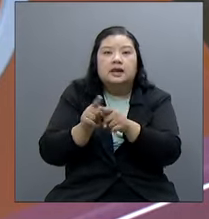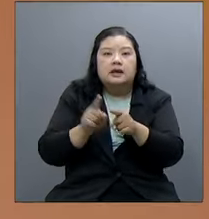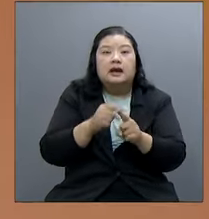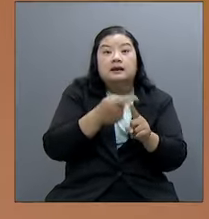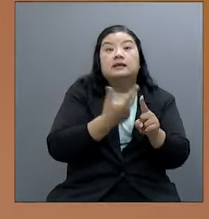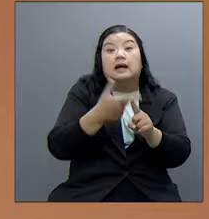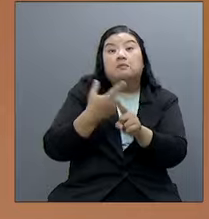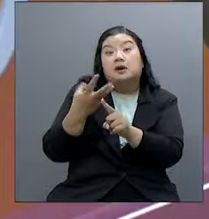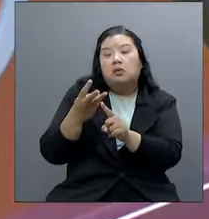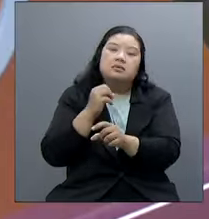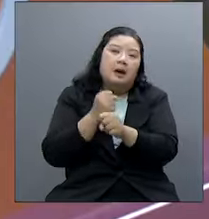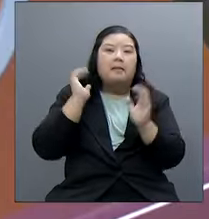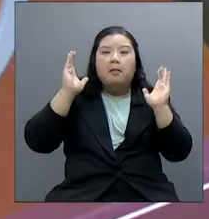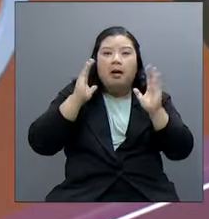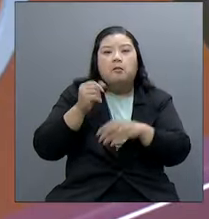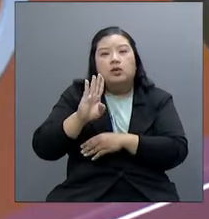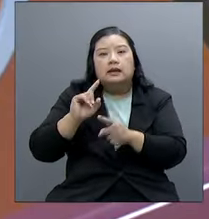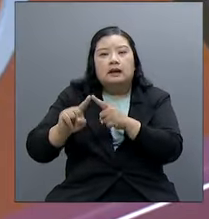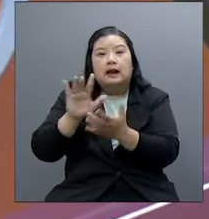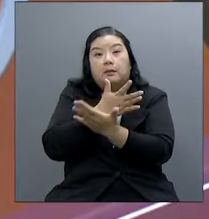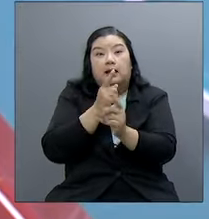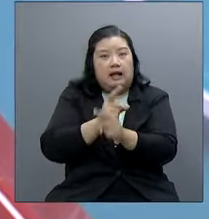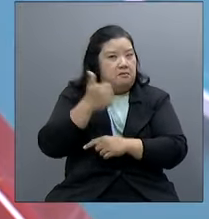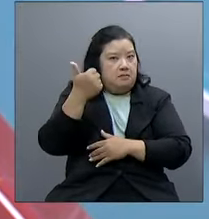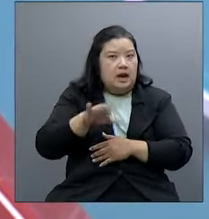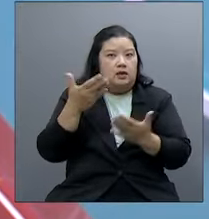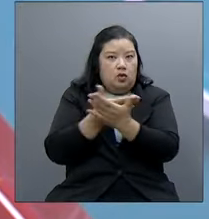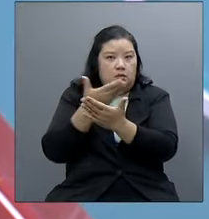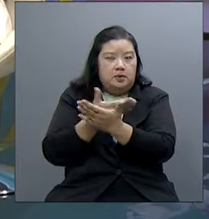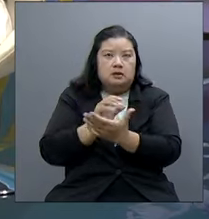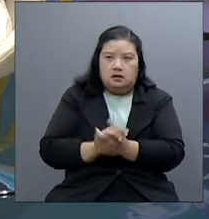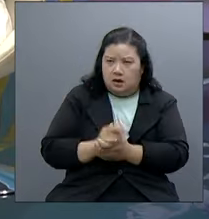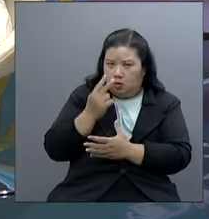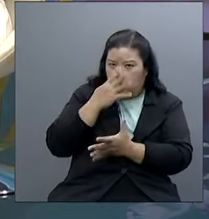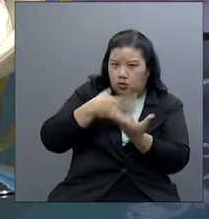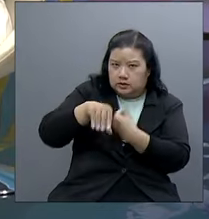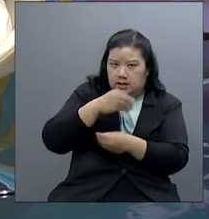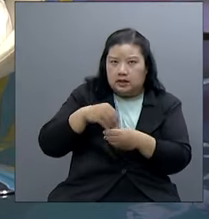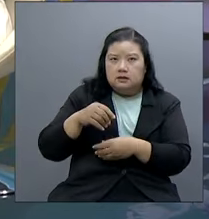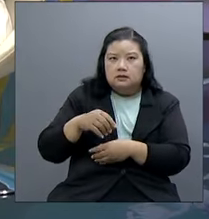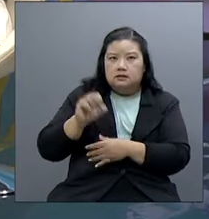S studying trainingท